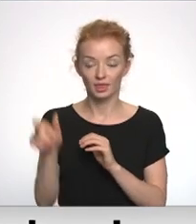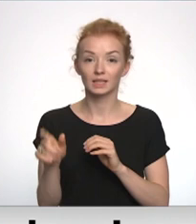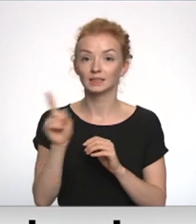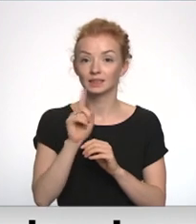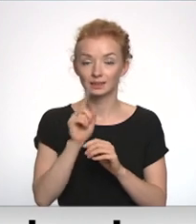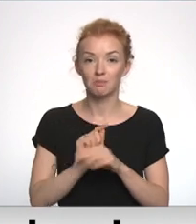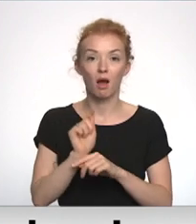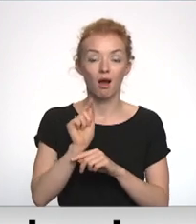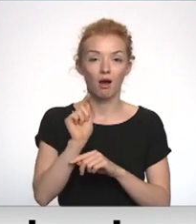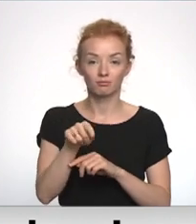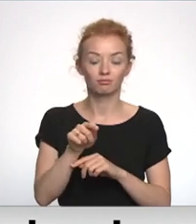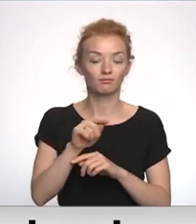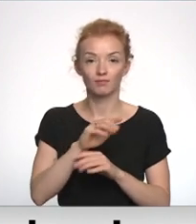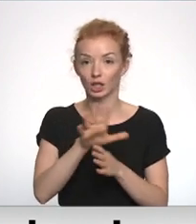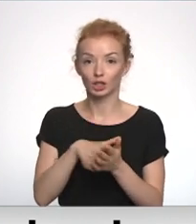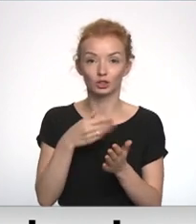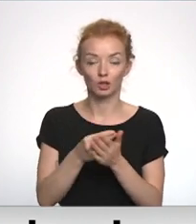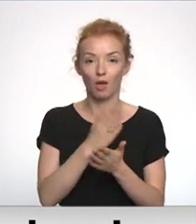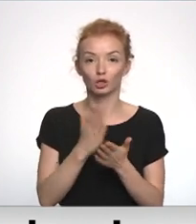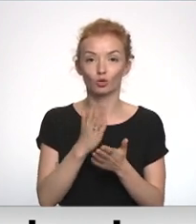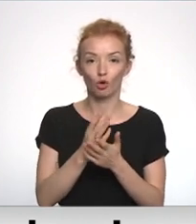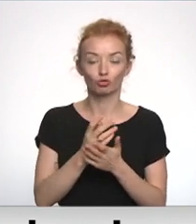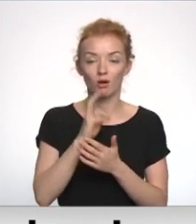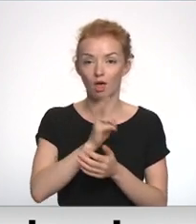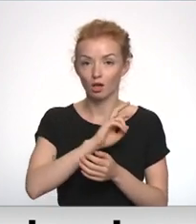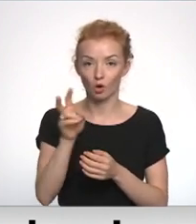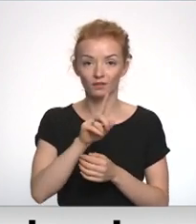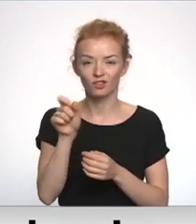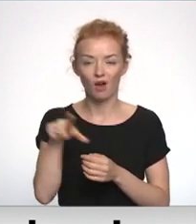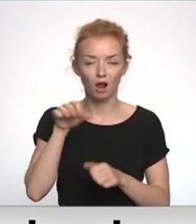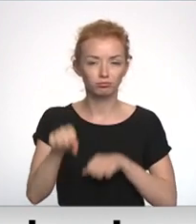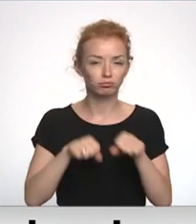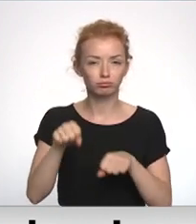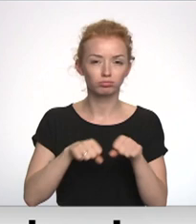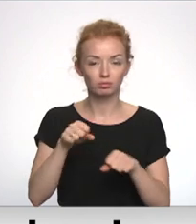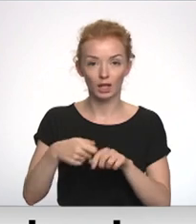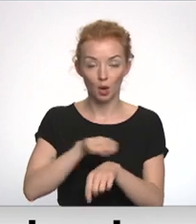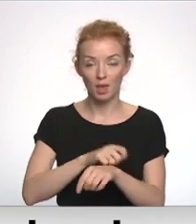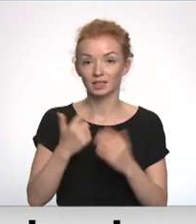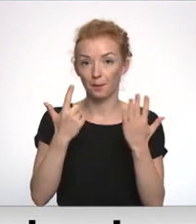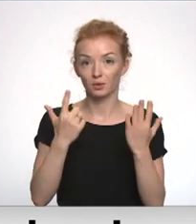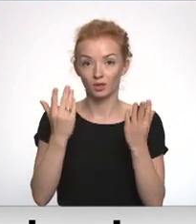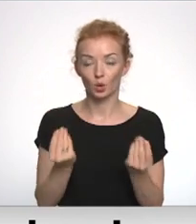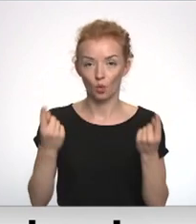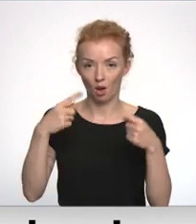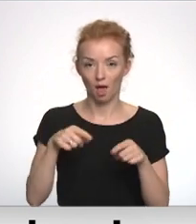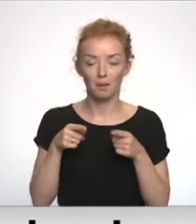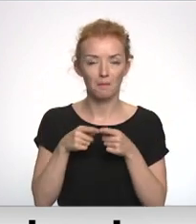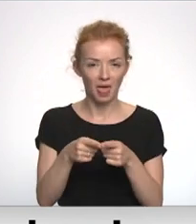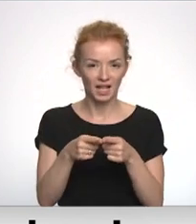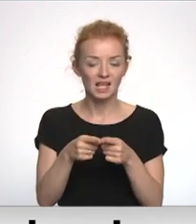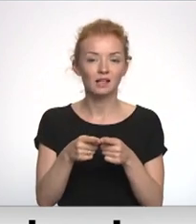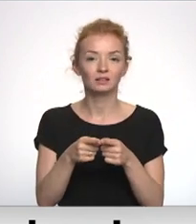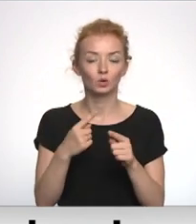līdz šim esošo Ginesa pasaules rekordu ar visvairāk nobrauktajiem kilometriem 7 dienās. Arve mērtiecība un